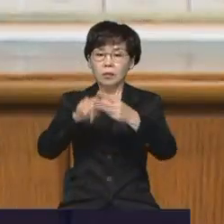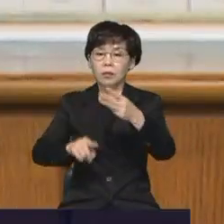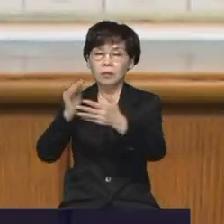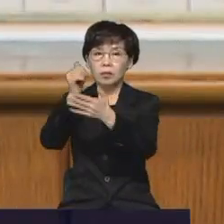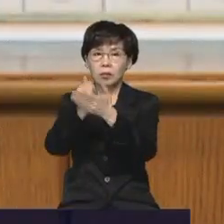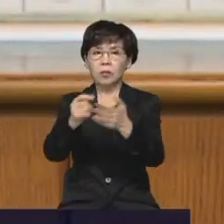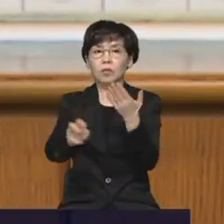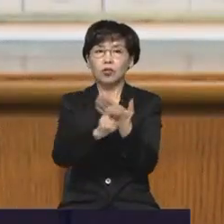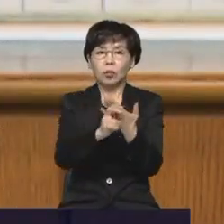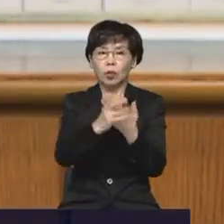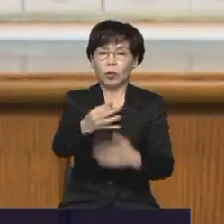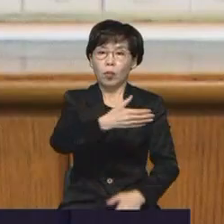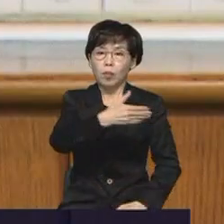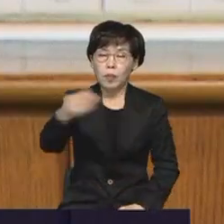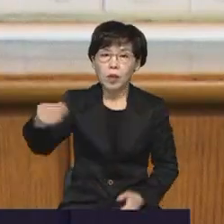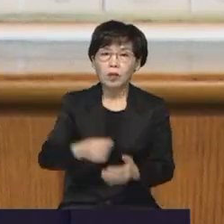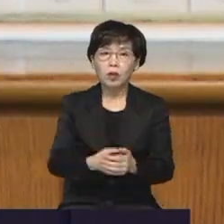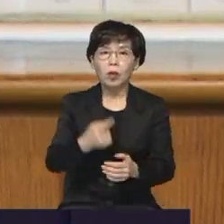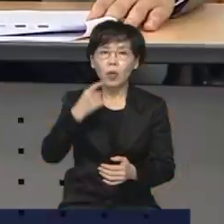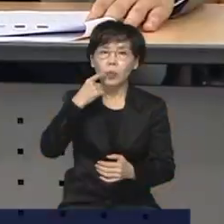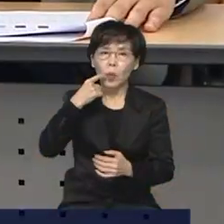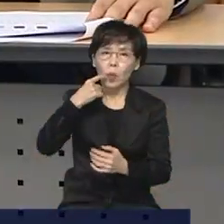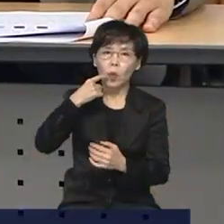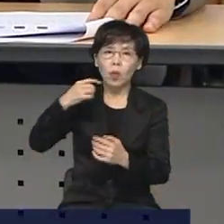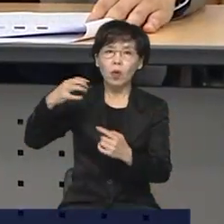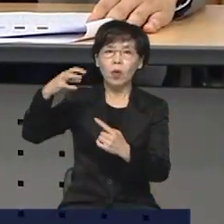대통령은 불법 사금융을 독버섯에 비유하며